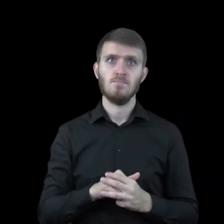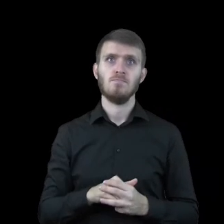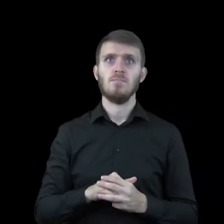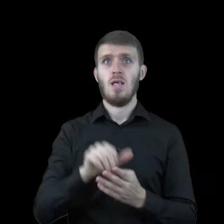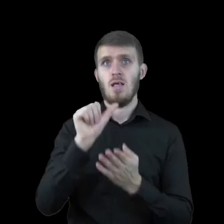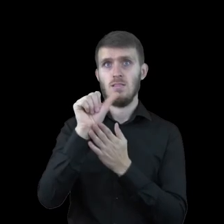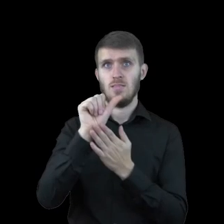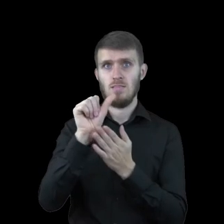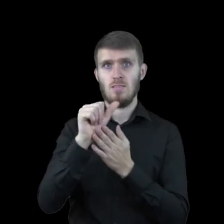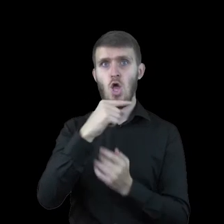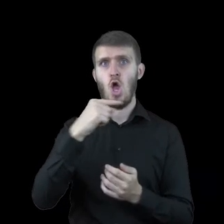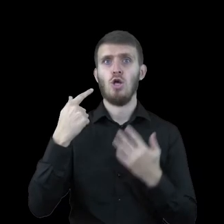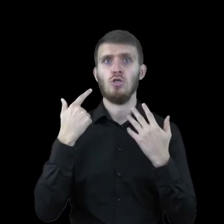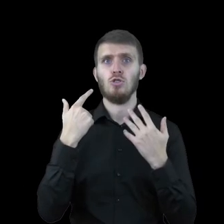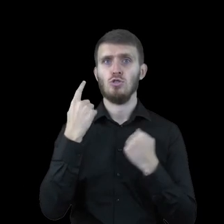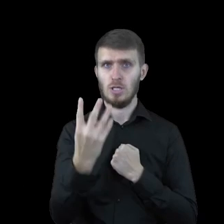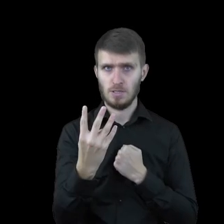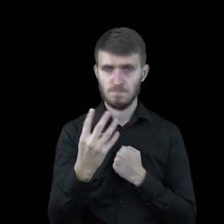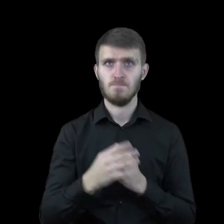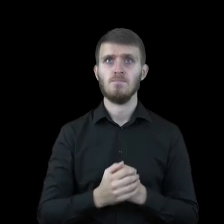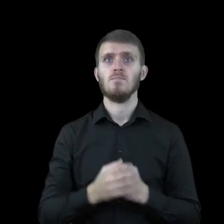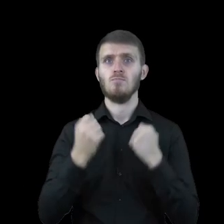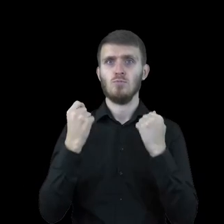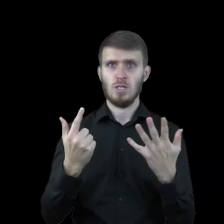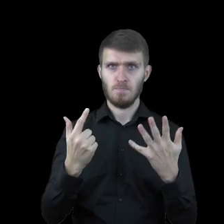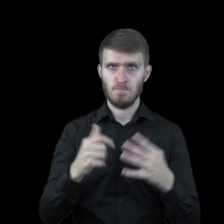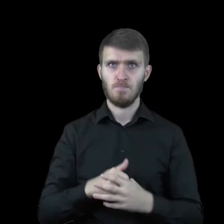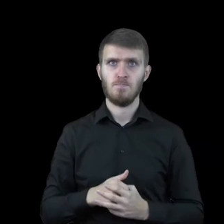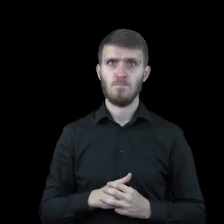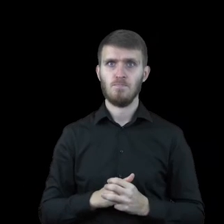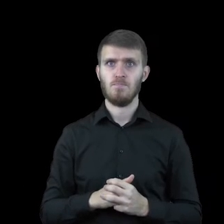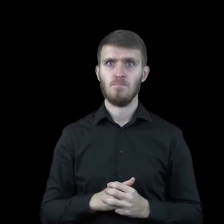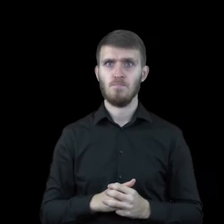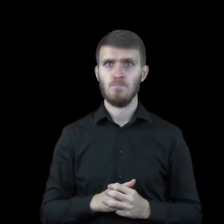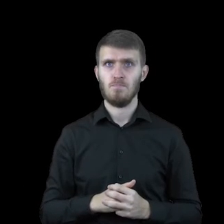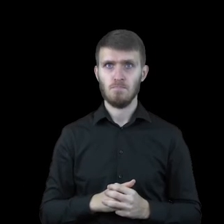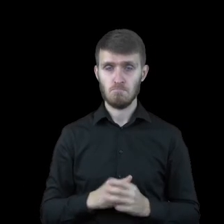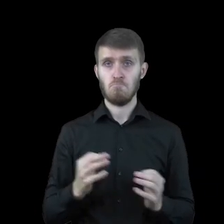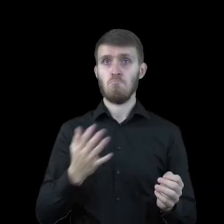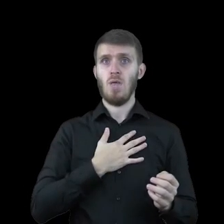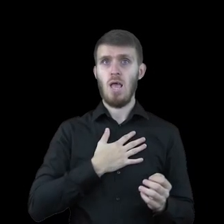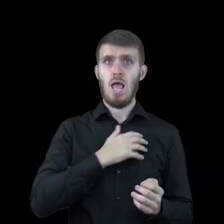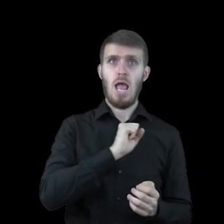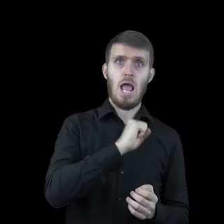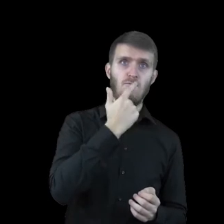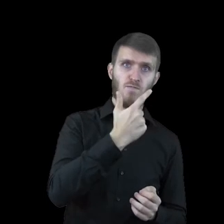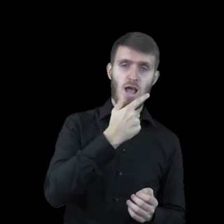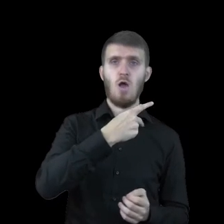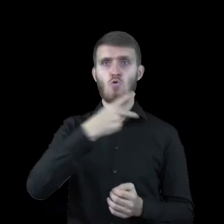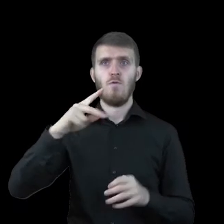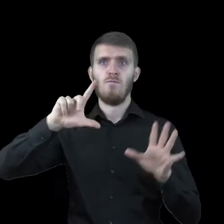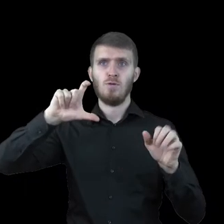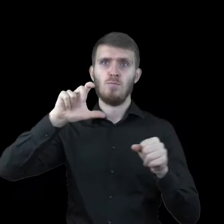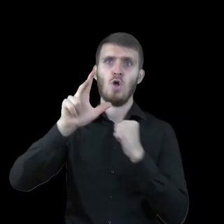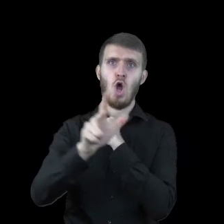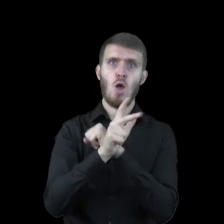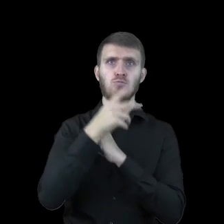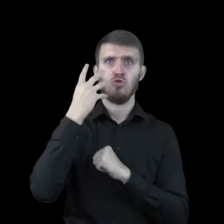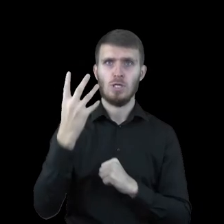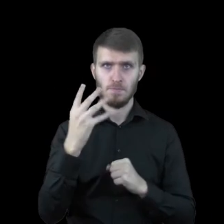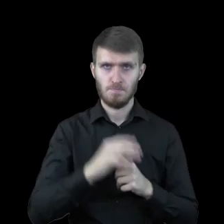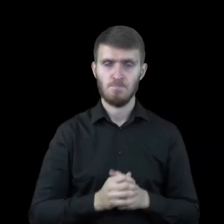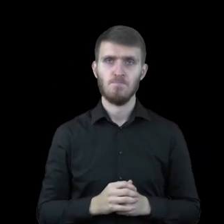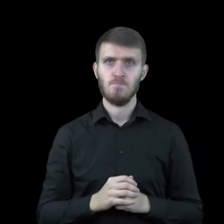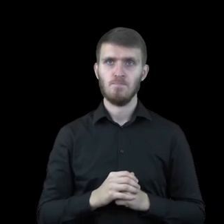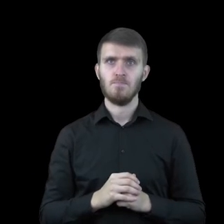od 4, więc musimy pożyczyć 1 tutaj od tego elementu z lewej strony. 11 odjąć 4. 4 7.